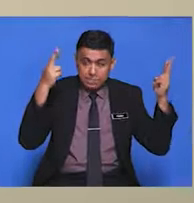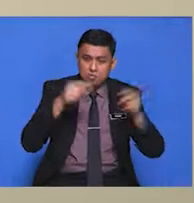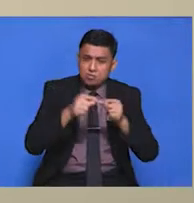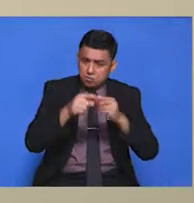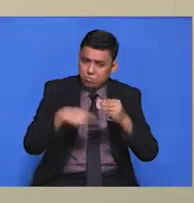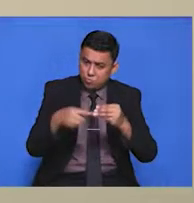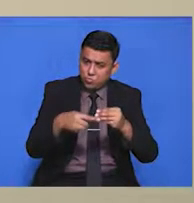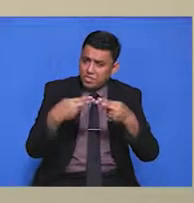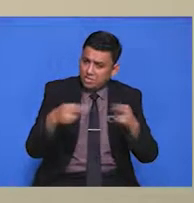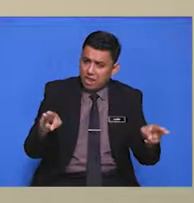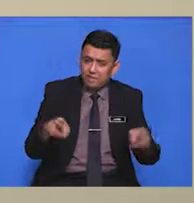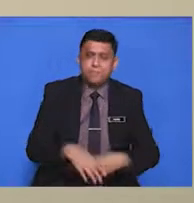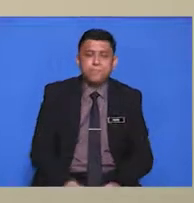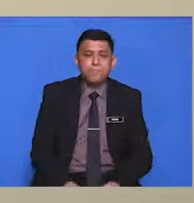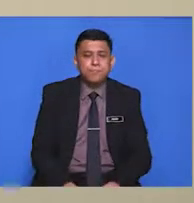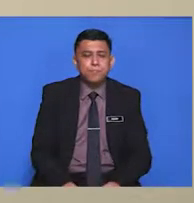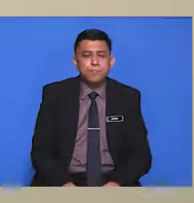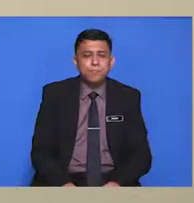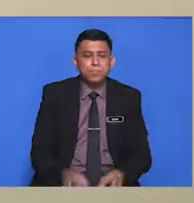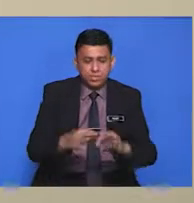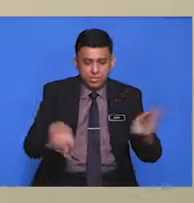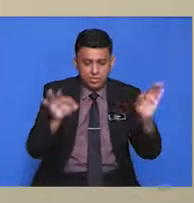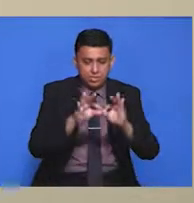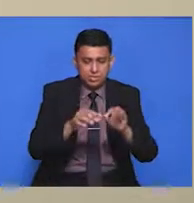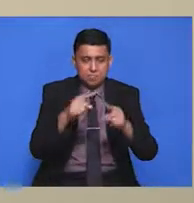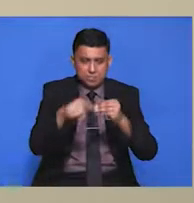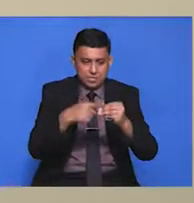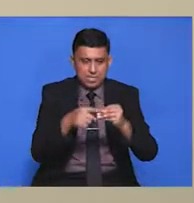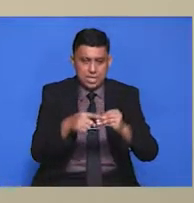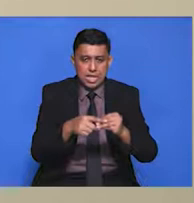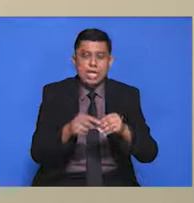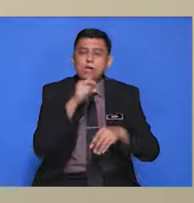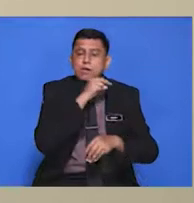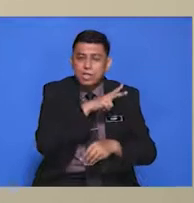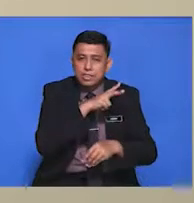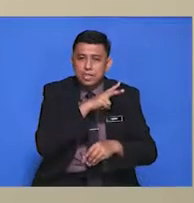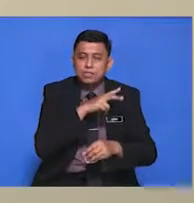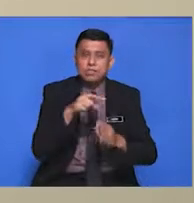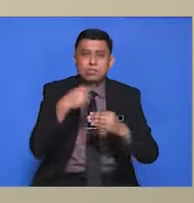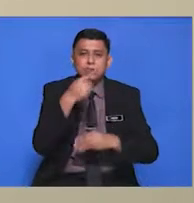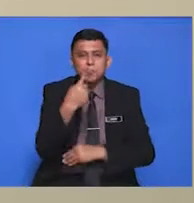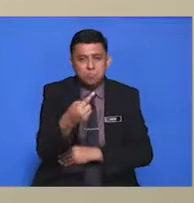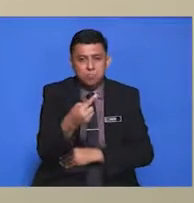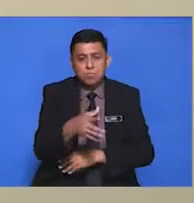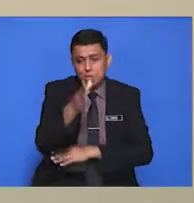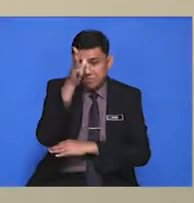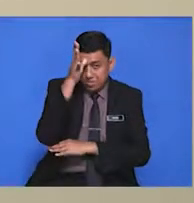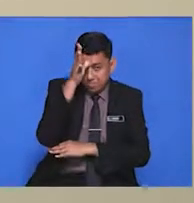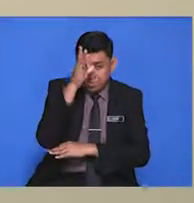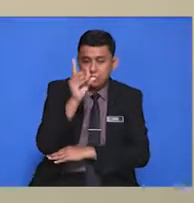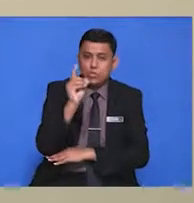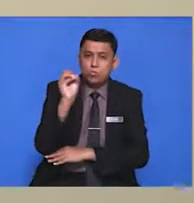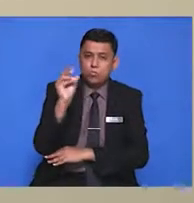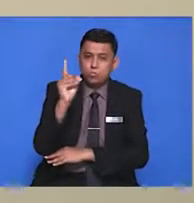hutan. Talia bercerita tentang katak tersebut itu kepada ibunya. Bapa Talia, Dodo, menganggap